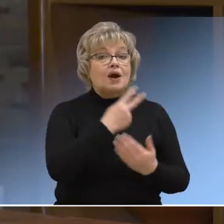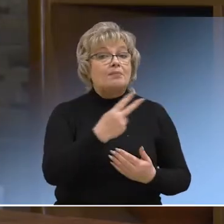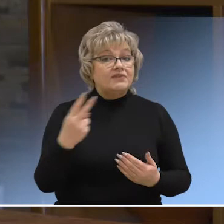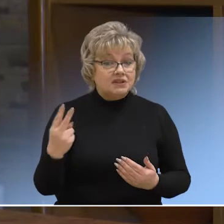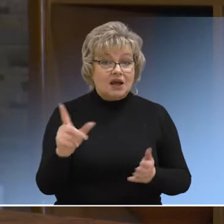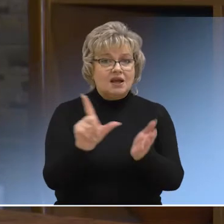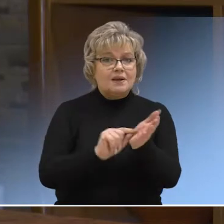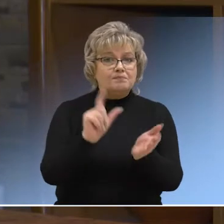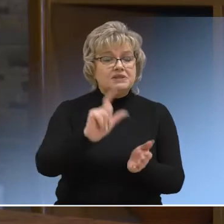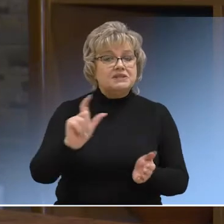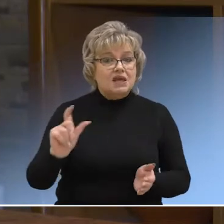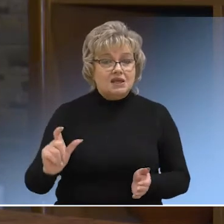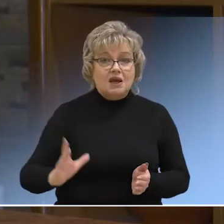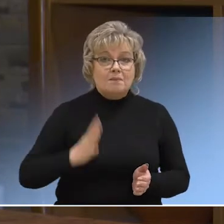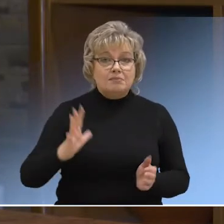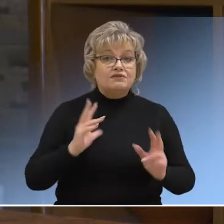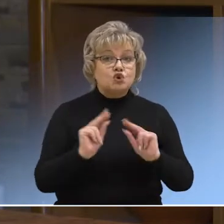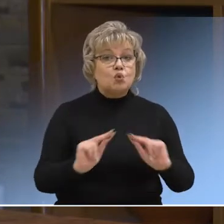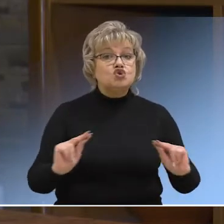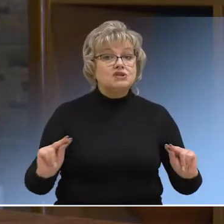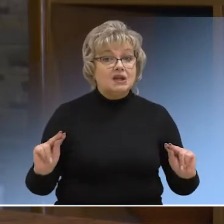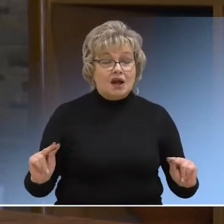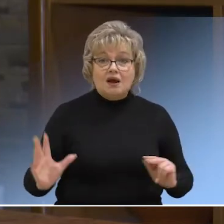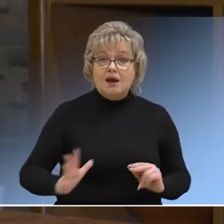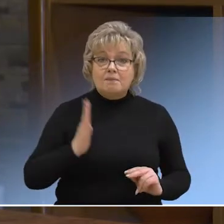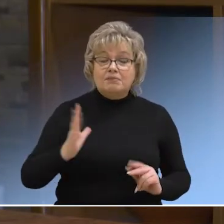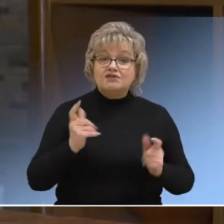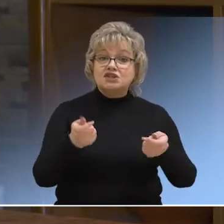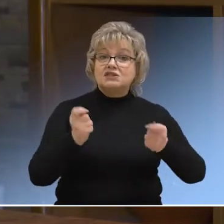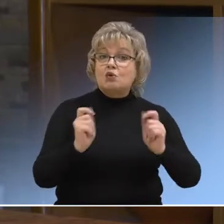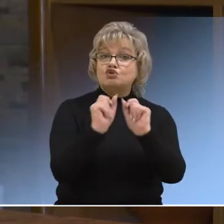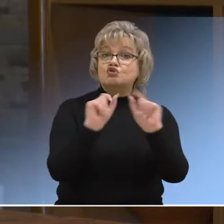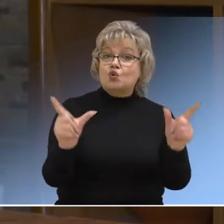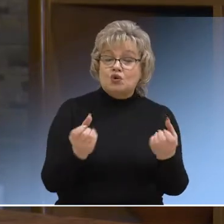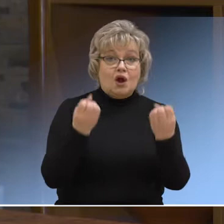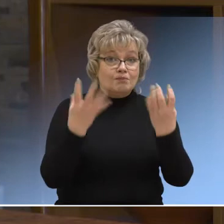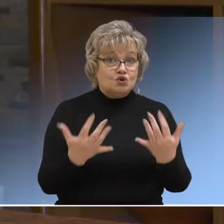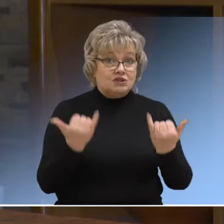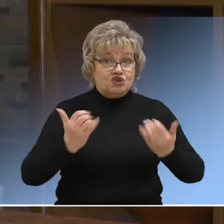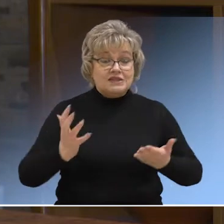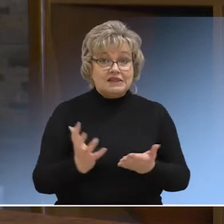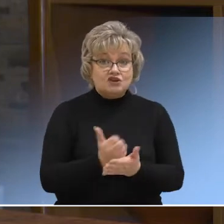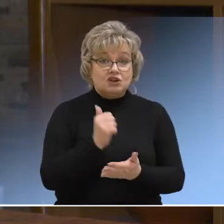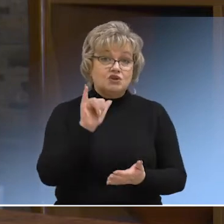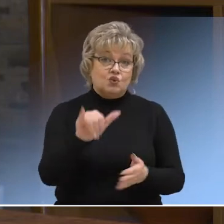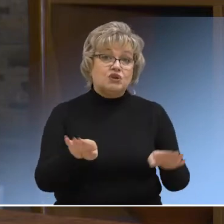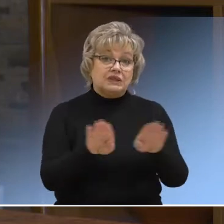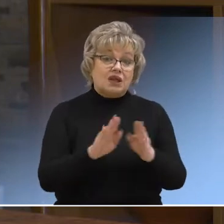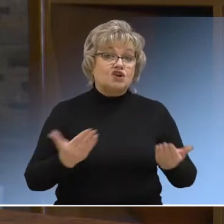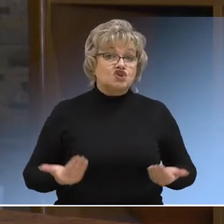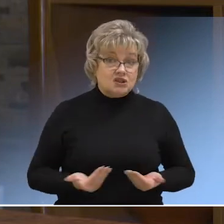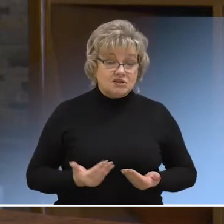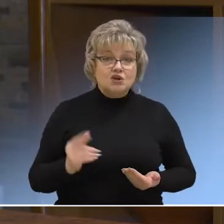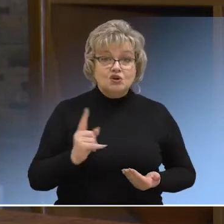повидали. Пенсионеры, бывшие учителя, бывшие завучи школ. Просто сейчас вот сложилась у них так жизнь,